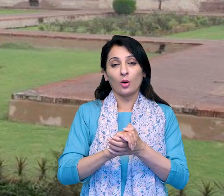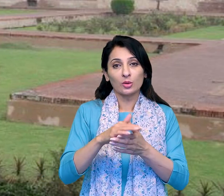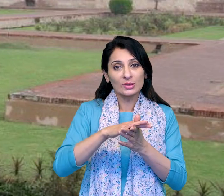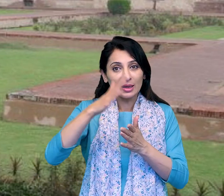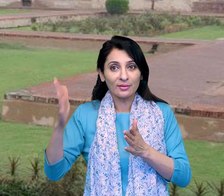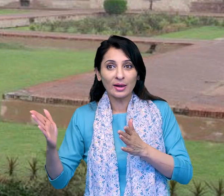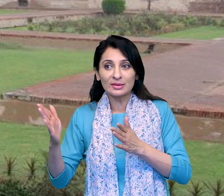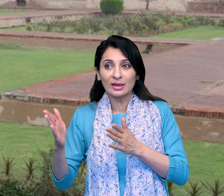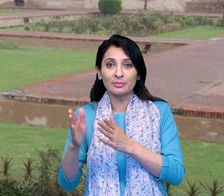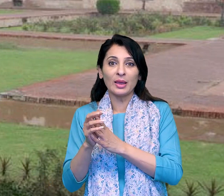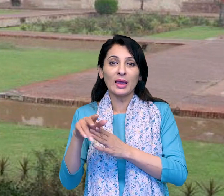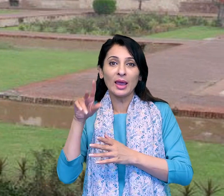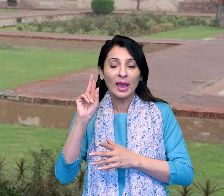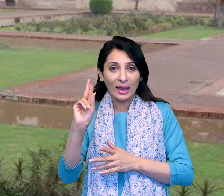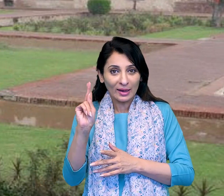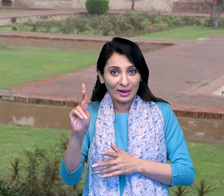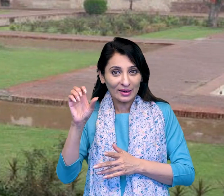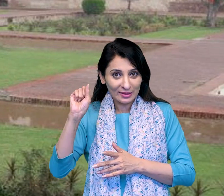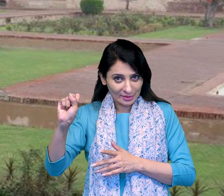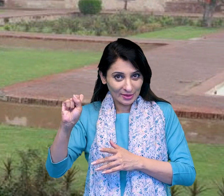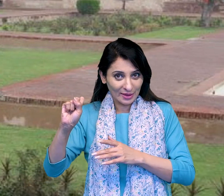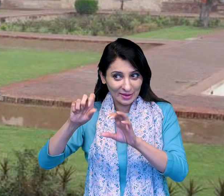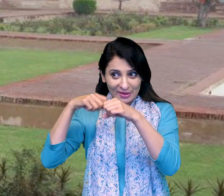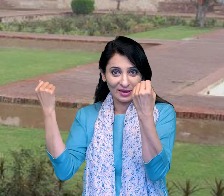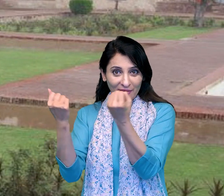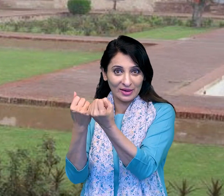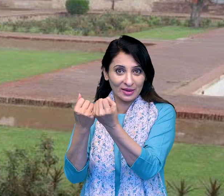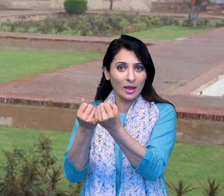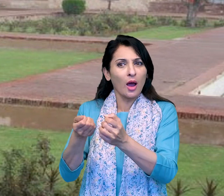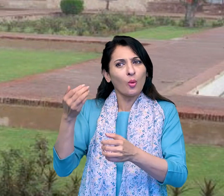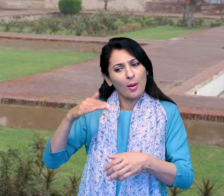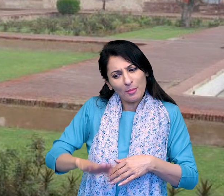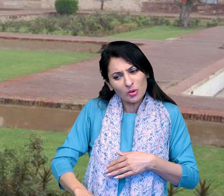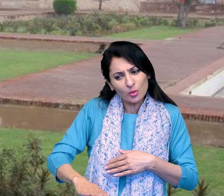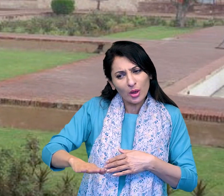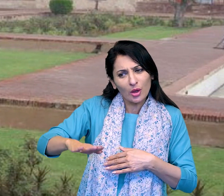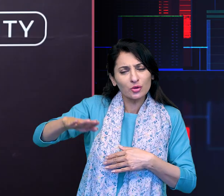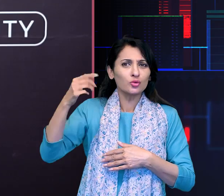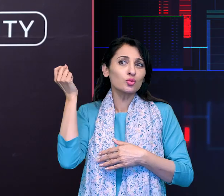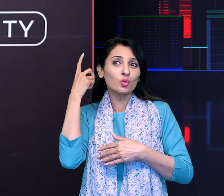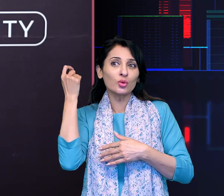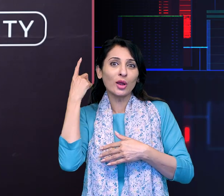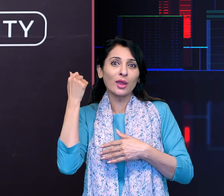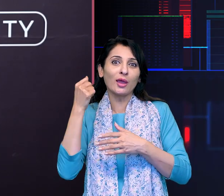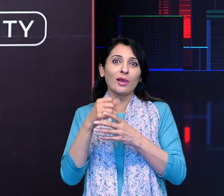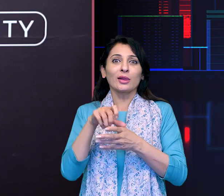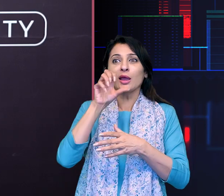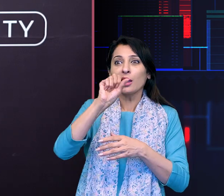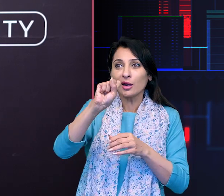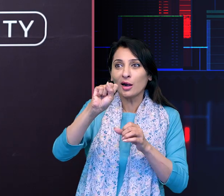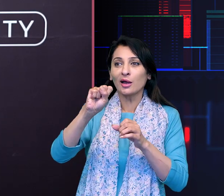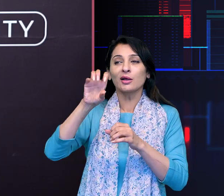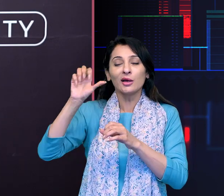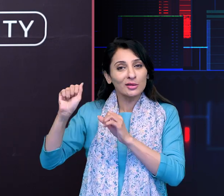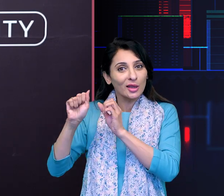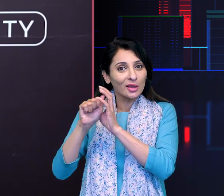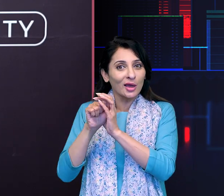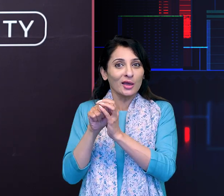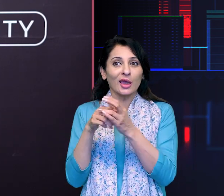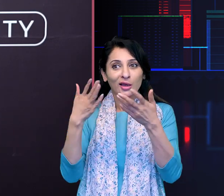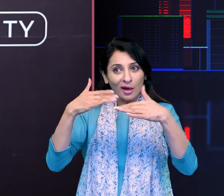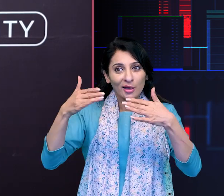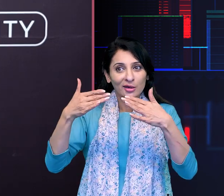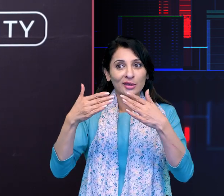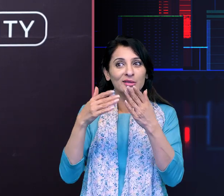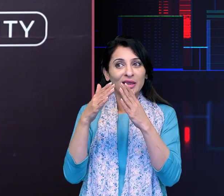है खड़क सिंह की हवेली अब खड़क सिंह का नाम हम बचपन से सुनते ए रहे हैं जैसे खड़क सिंह के खड़ा से खड़क सिंह खिड़कियां और खिड़कियों के खड़कने से